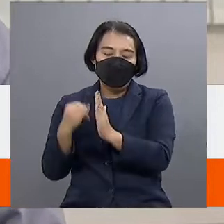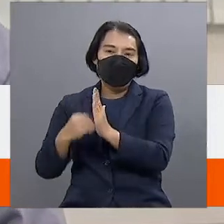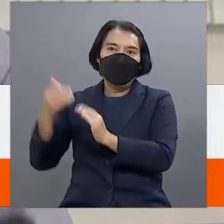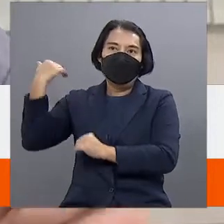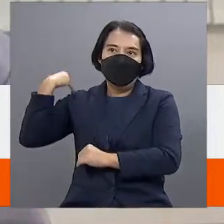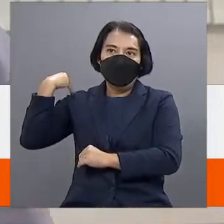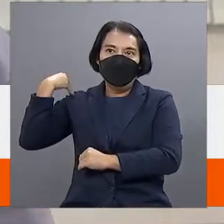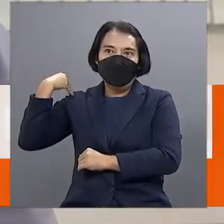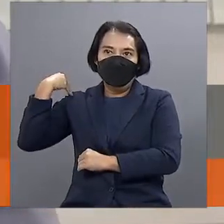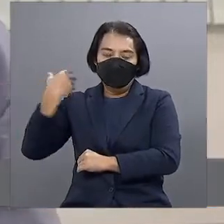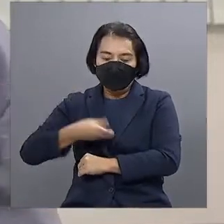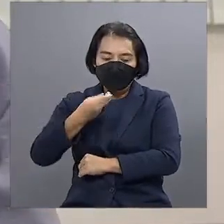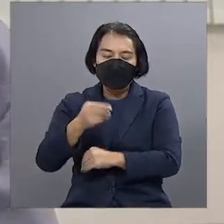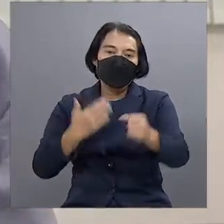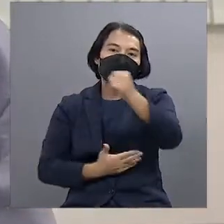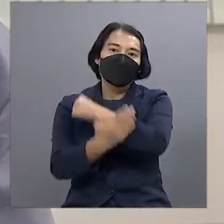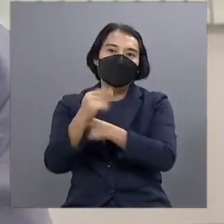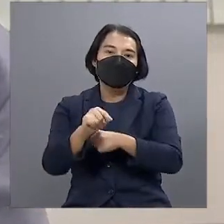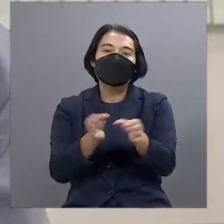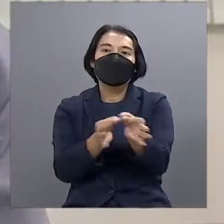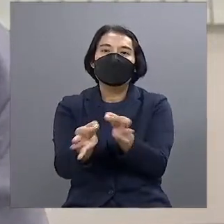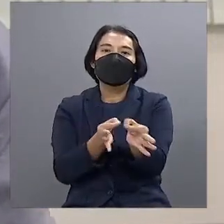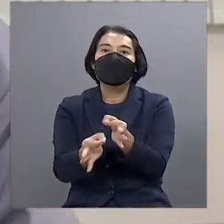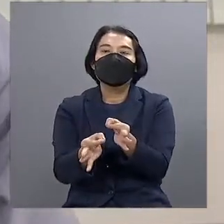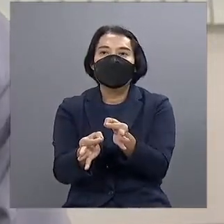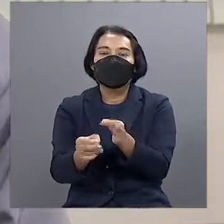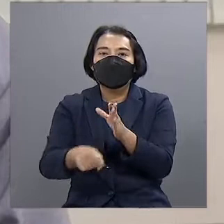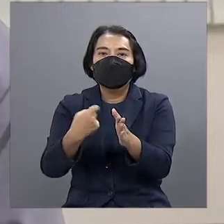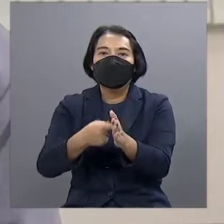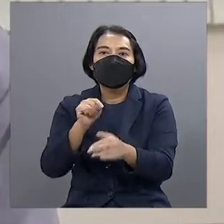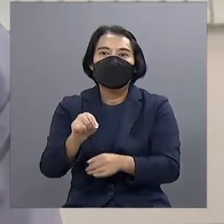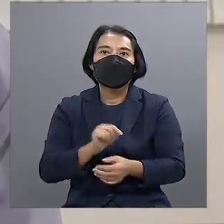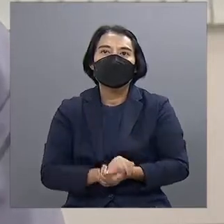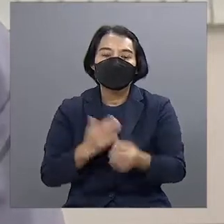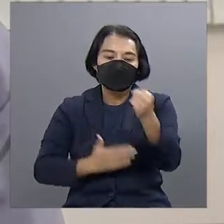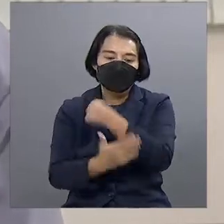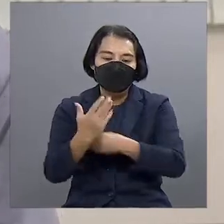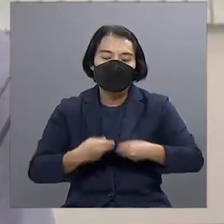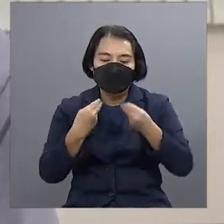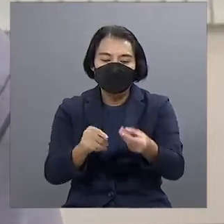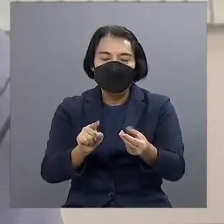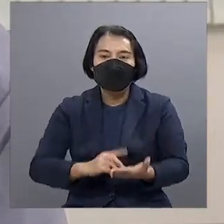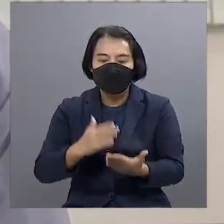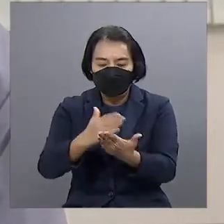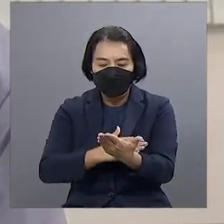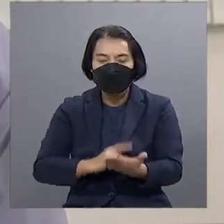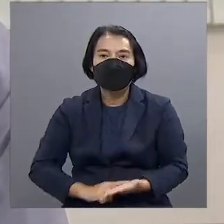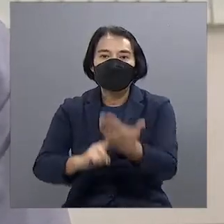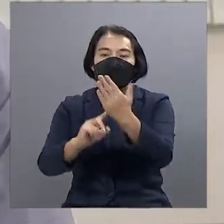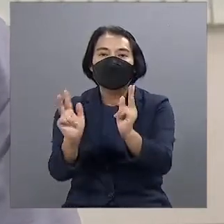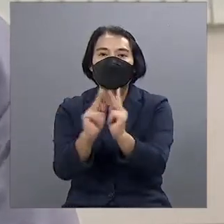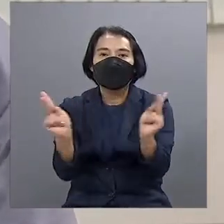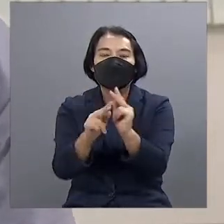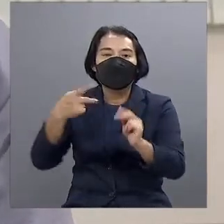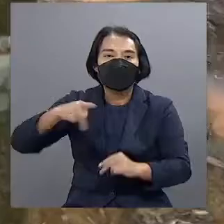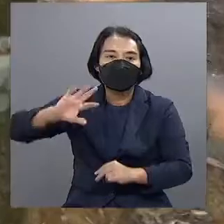ทางเปิดโอกาสให้ทั้งคู่มหาที่แจ้งว่าหานะครับต่อไปนะครับแล้วก็จะเสนอรายงานต่อคณะกรรมการปปชเพื่อพิมพ์มุมความผิดไม่ว่า